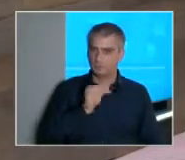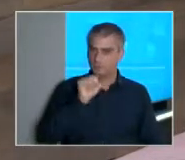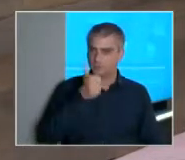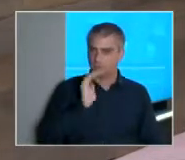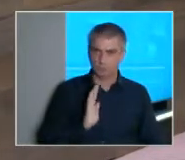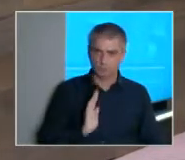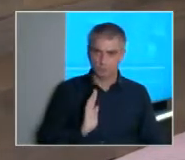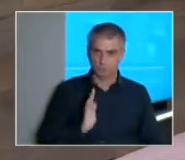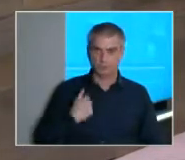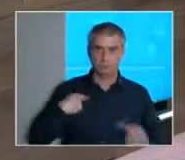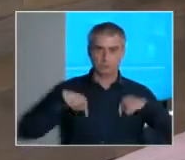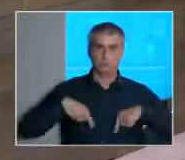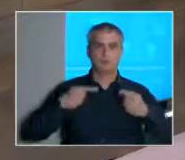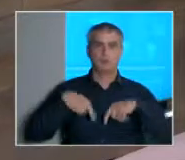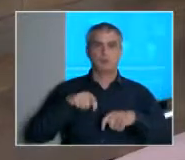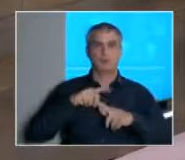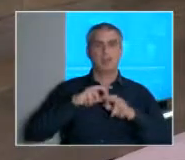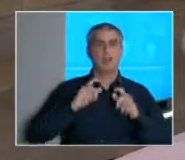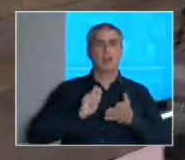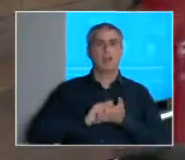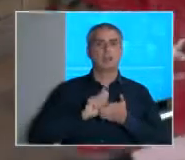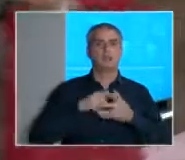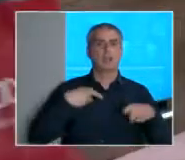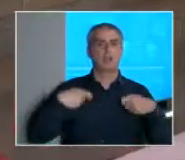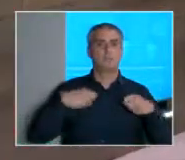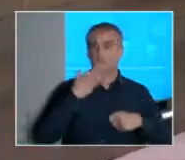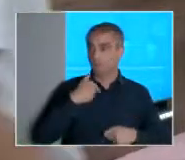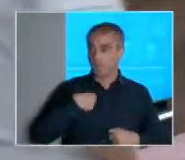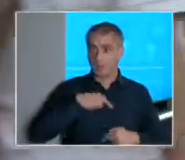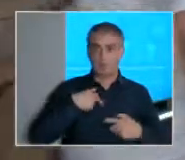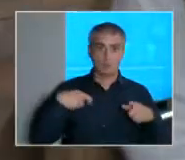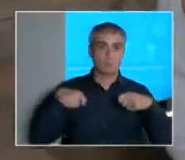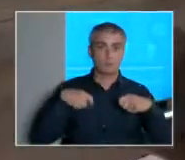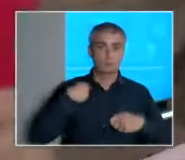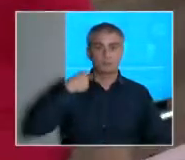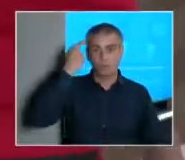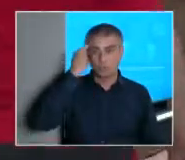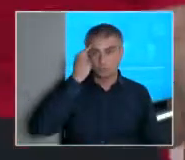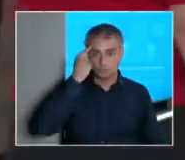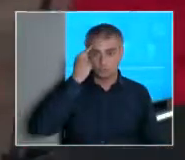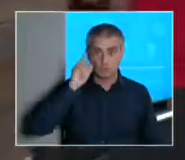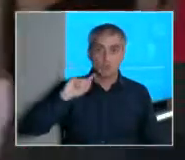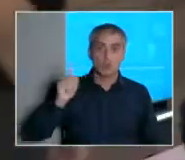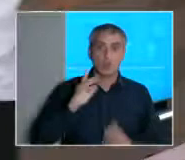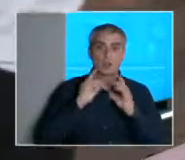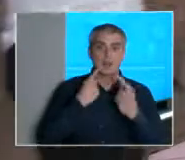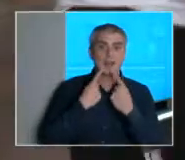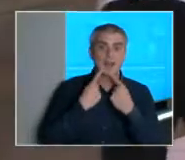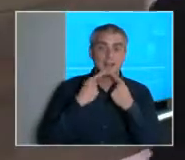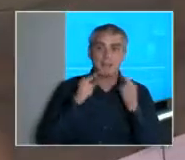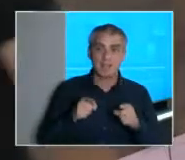כל כיו"ר ועדה בלשכת המגשרים בישראל. אנחנו כמגשרים חושבים שכל דרך להידיין